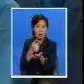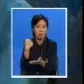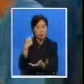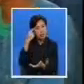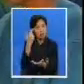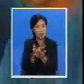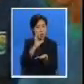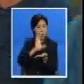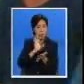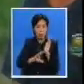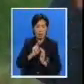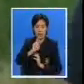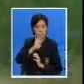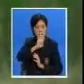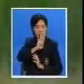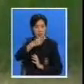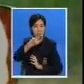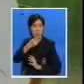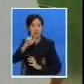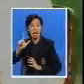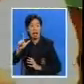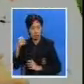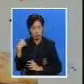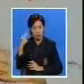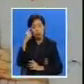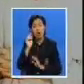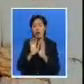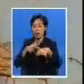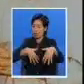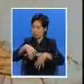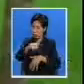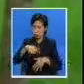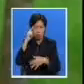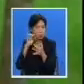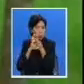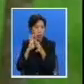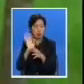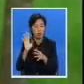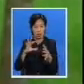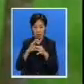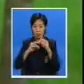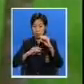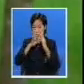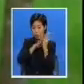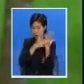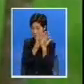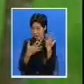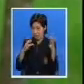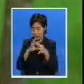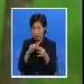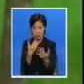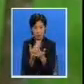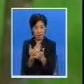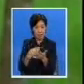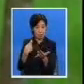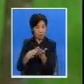งนี้เพราะฉะนั้นก็ฝากกับพี่น้องเลยก็อย่าได้วิตกนะครับว่ามาตรการประกันรายได้ครั้งนี้ท่านได้กำไรแน่น